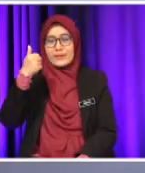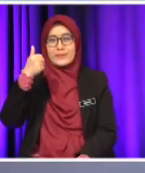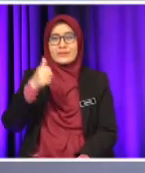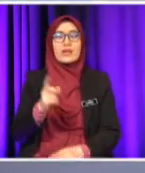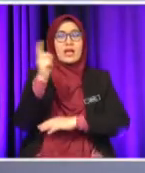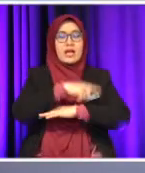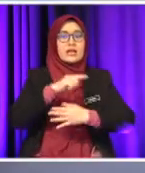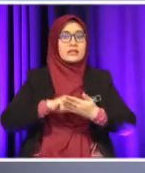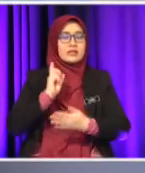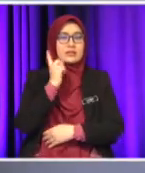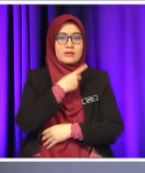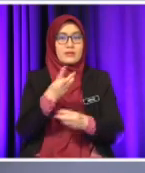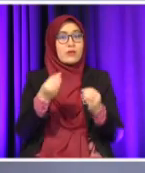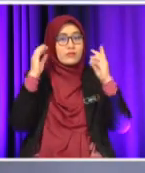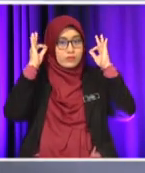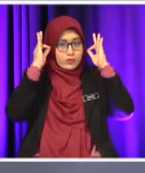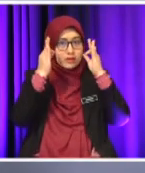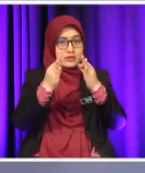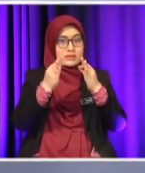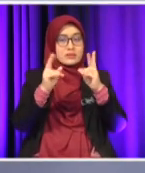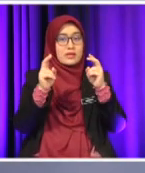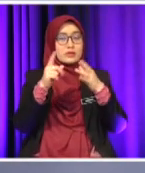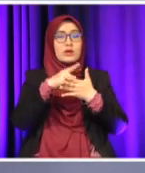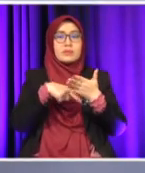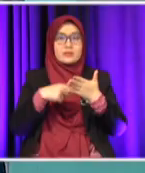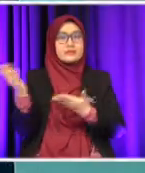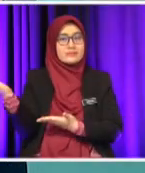tentang topi apa Silahkan